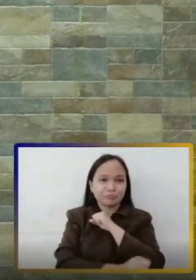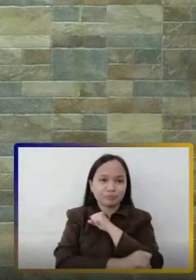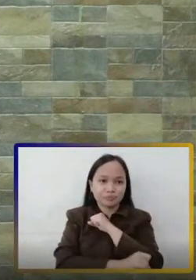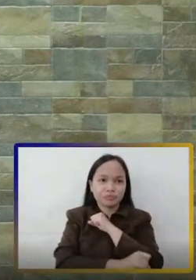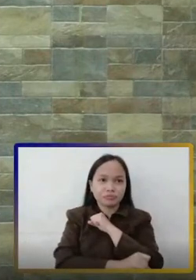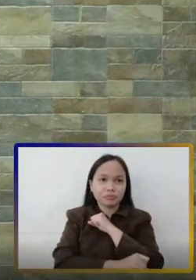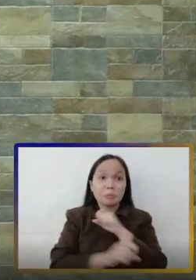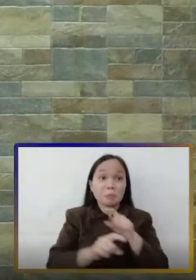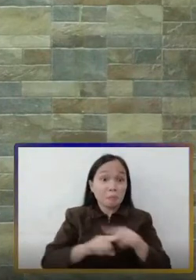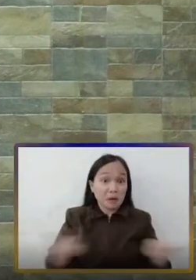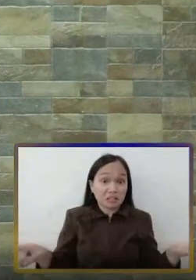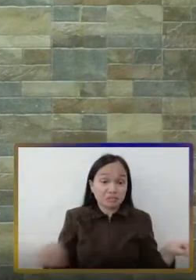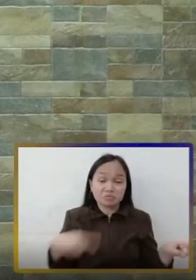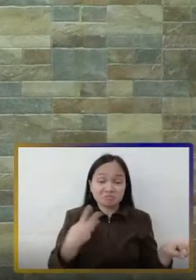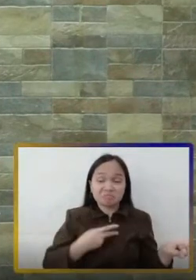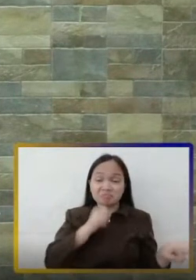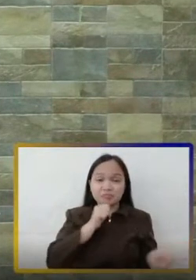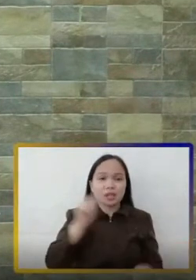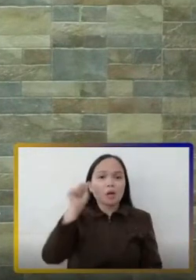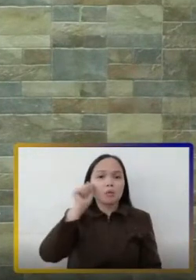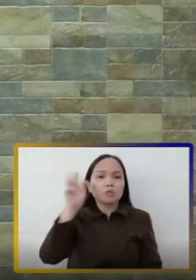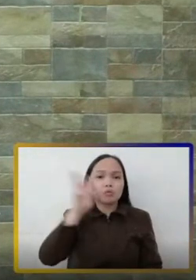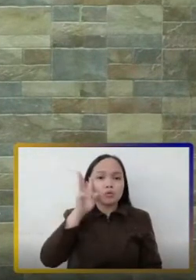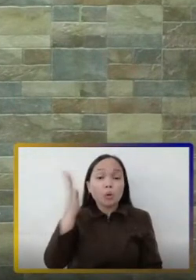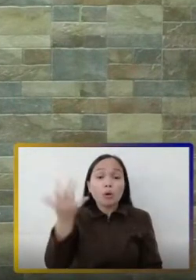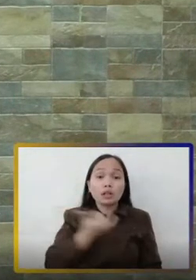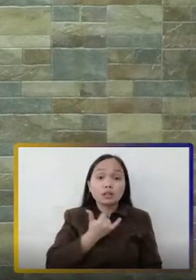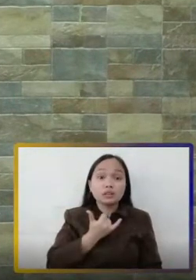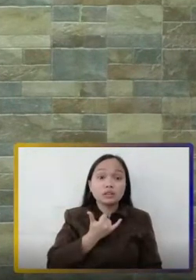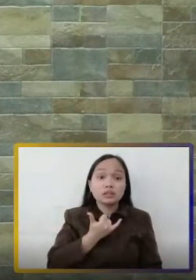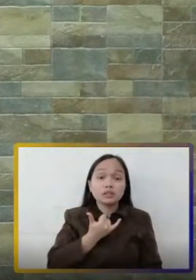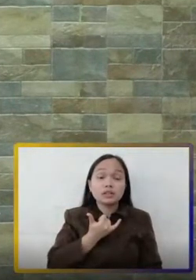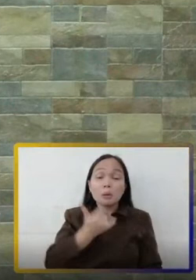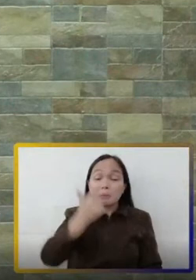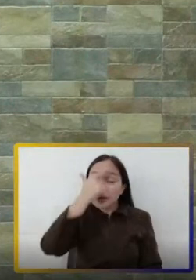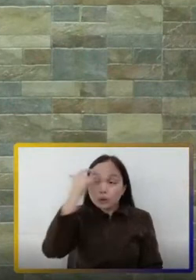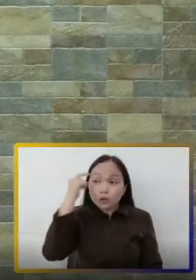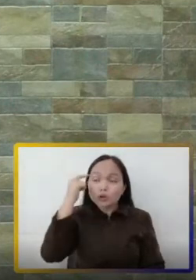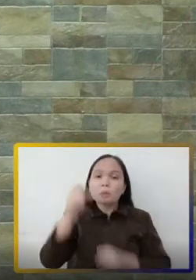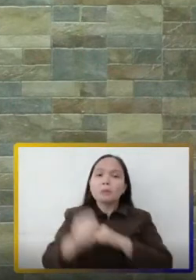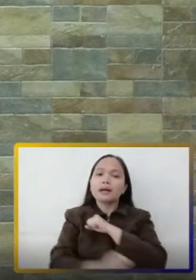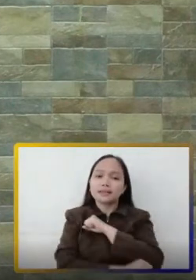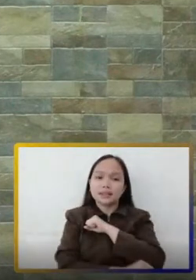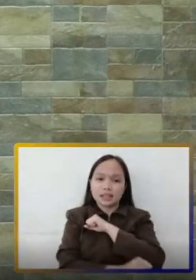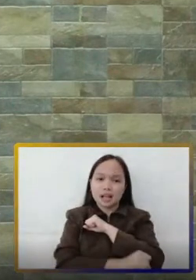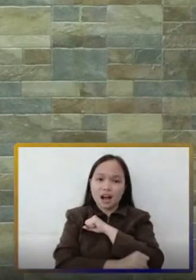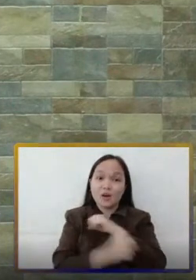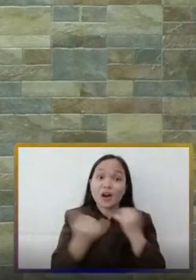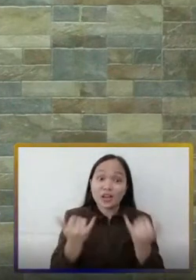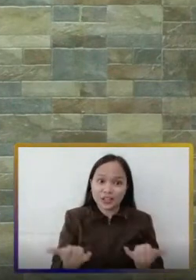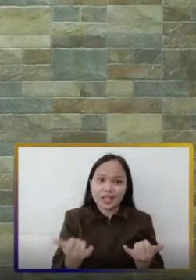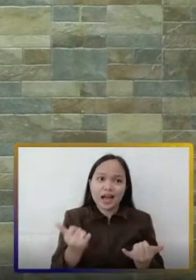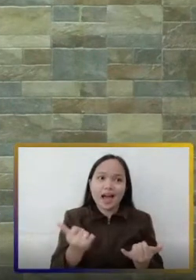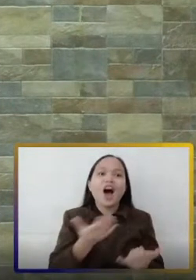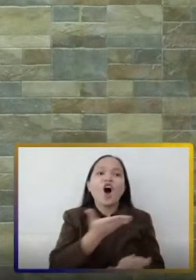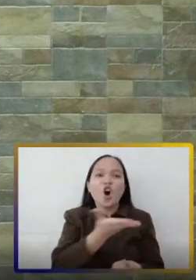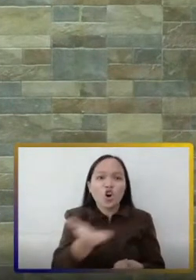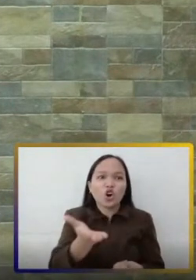Pero hindi po natin namamalayan. Bakit? Sapagkat yung magnanakaw na yan, ikaw mismo ang nagbigay.